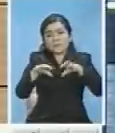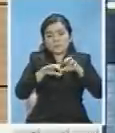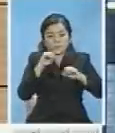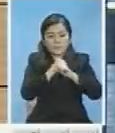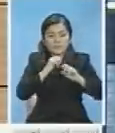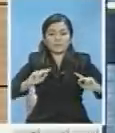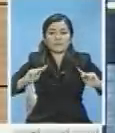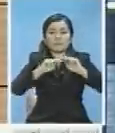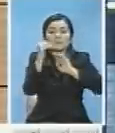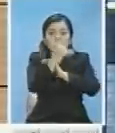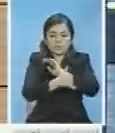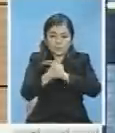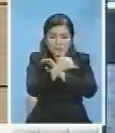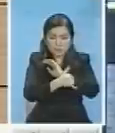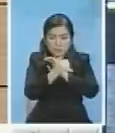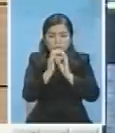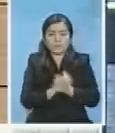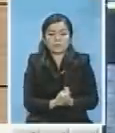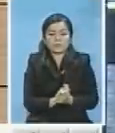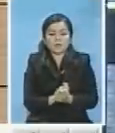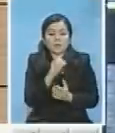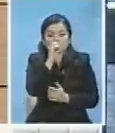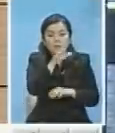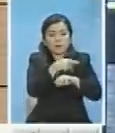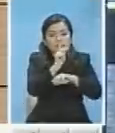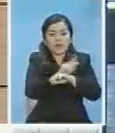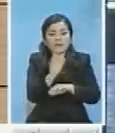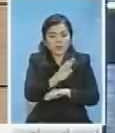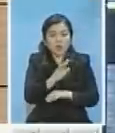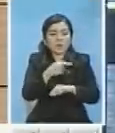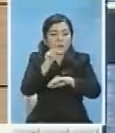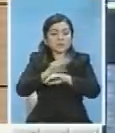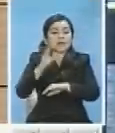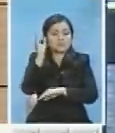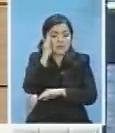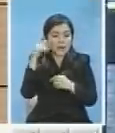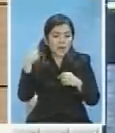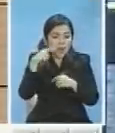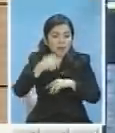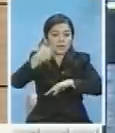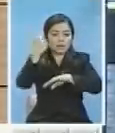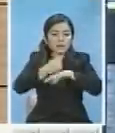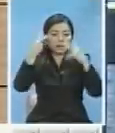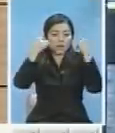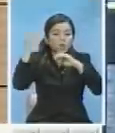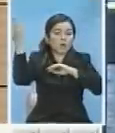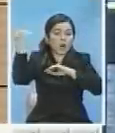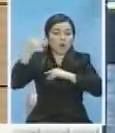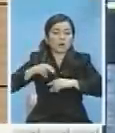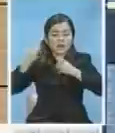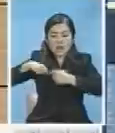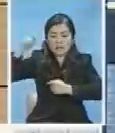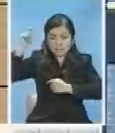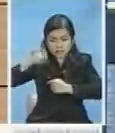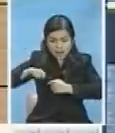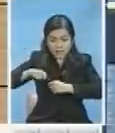ครับผมคงไม่ต้องบอกท่านประธานคงทราบดีครับว่าท่านอดีตนายกรัฐมนตรีนั้นถูกศาลตัดสินให้